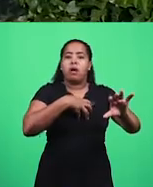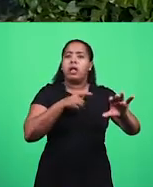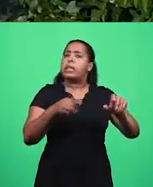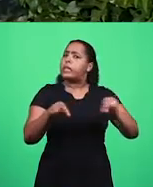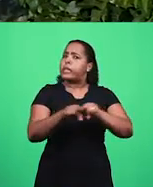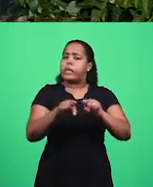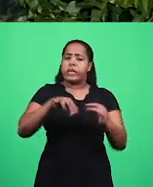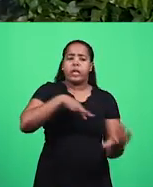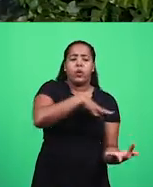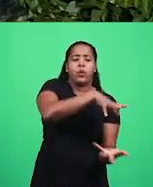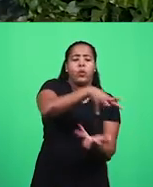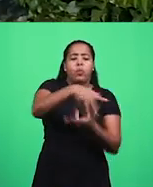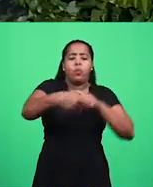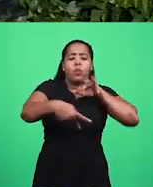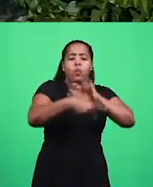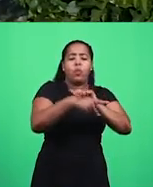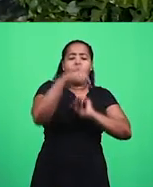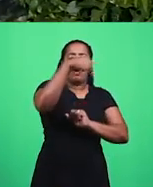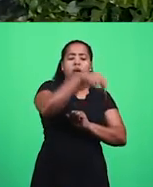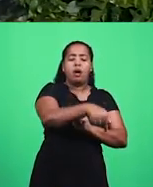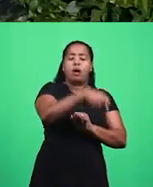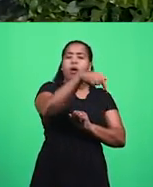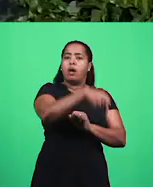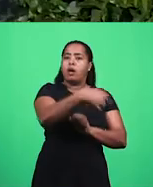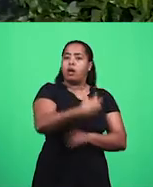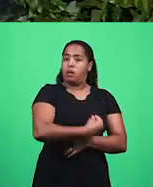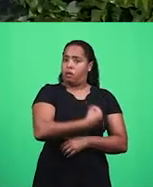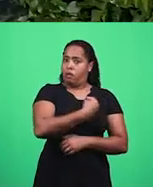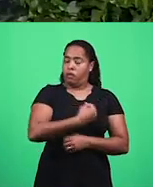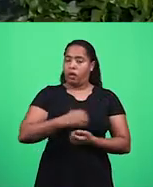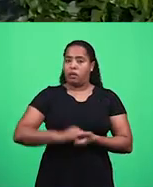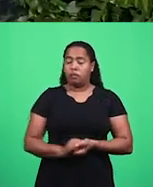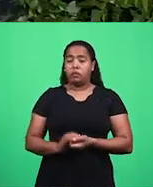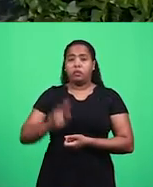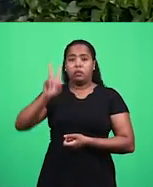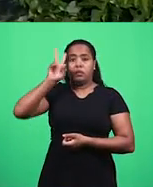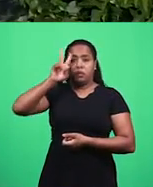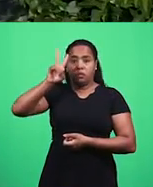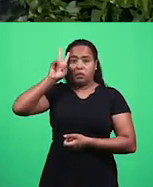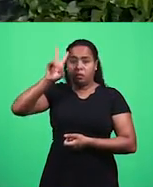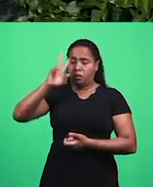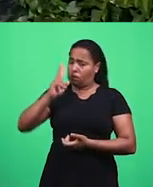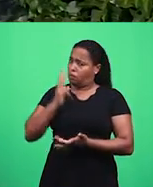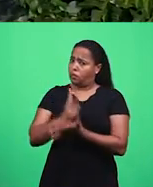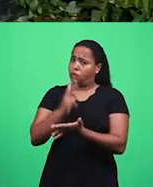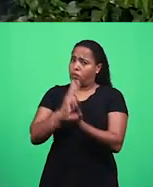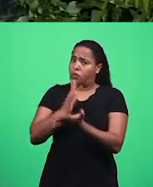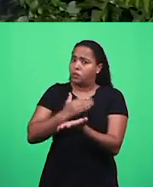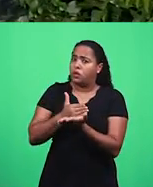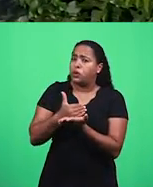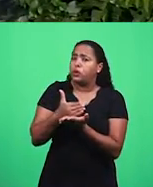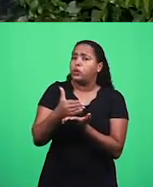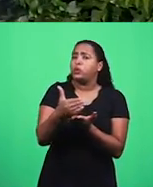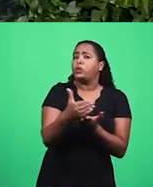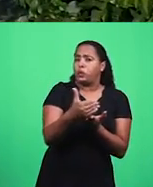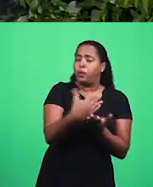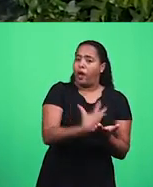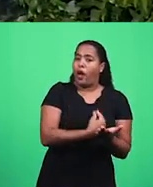мир, для его существования земного. И история,